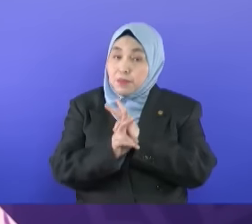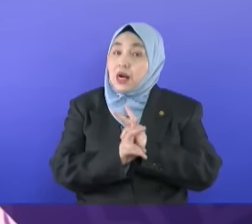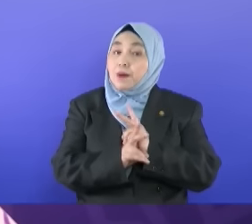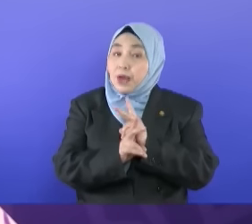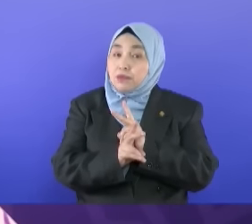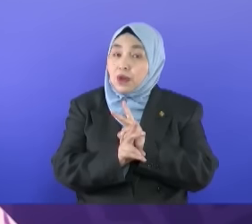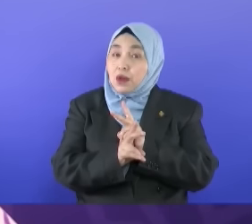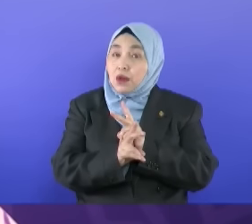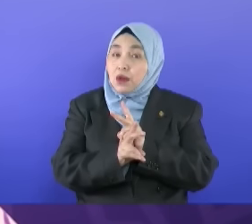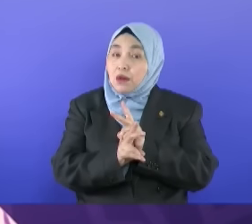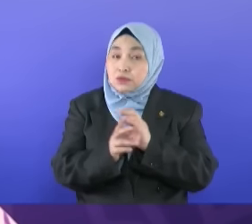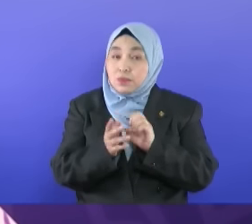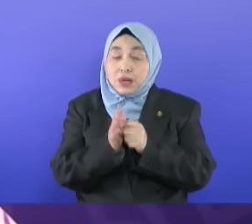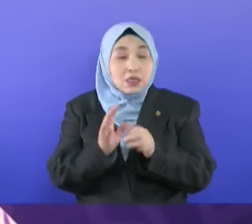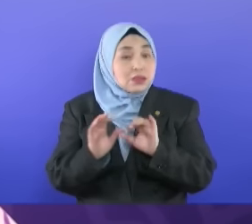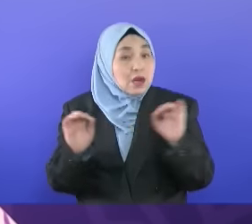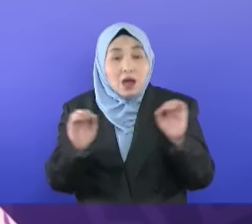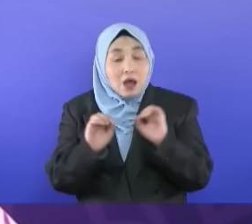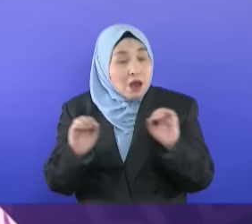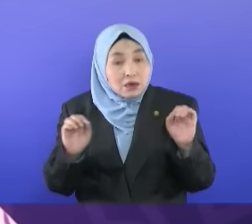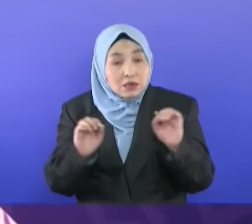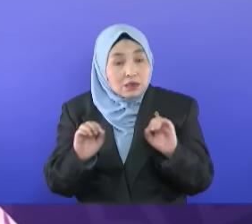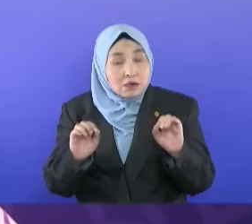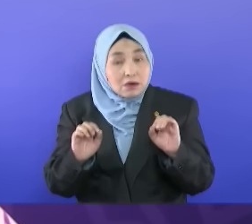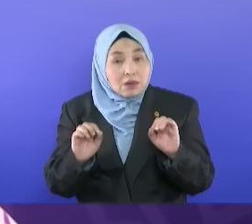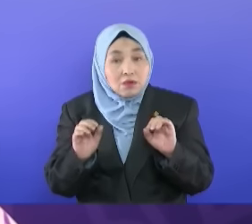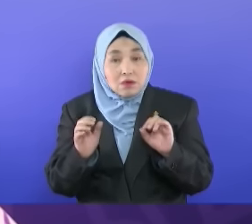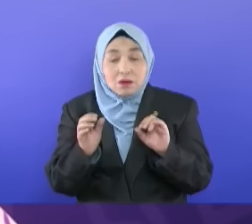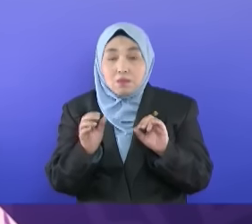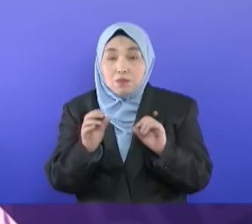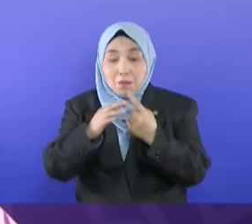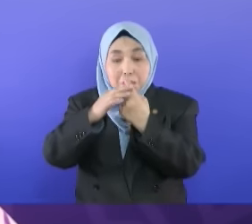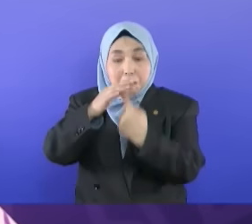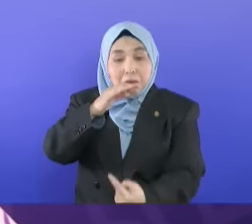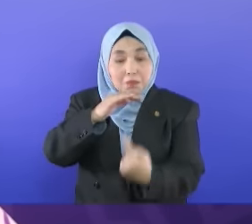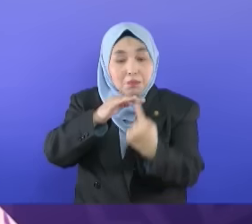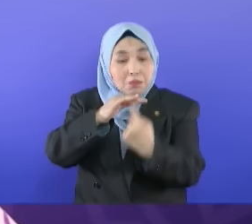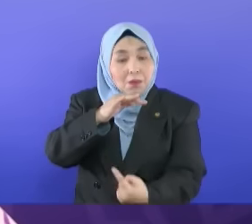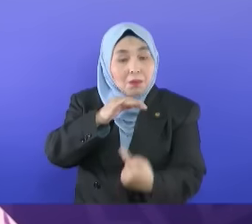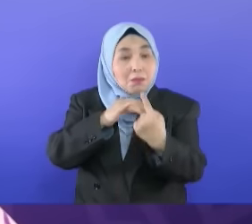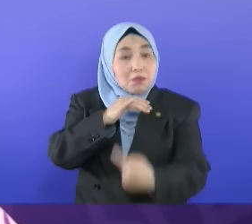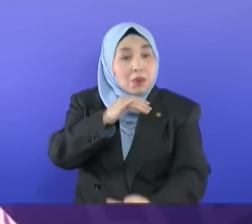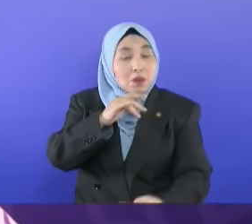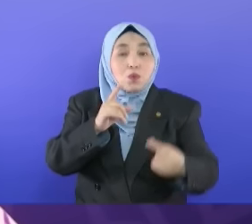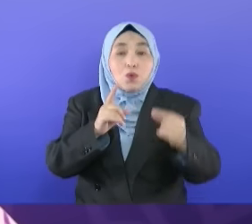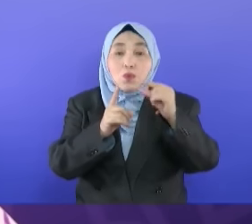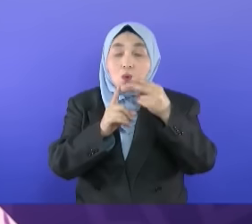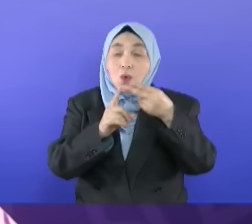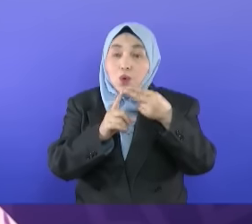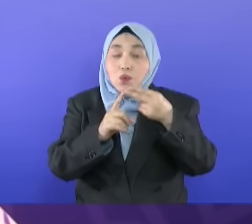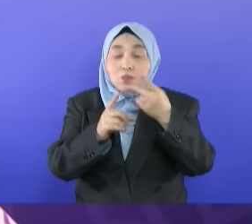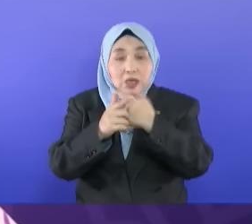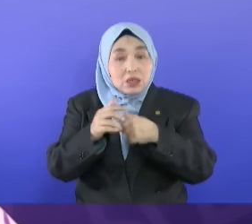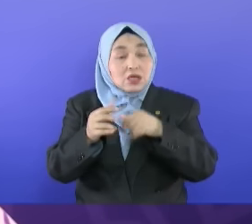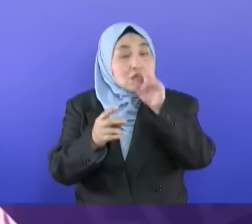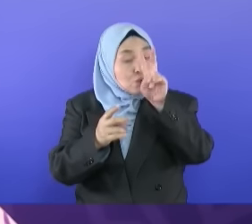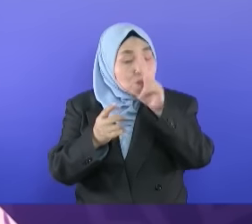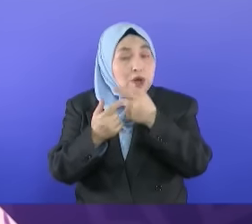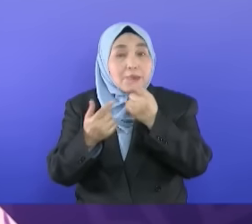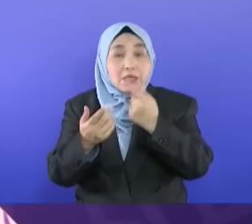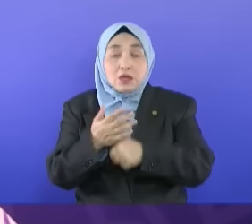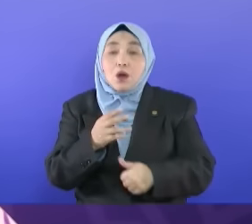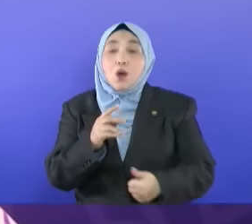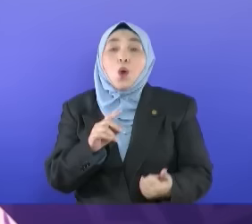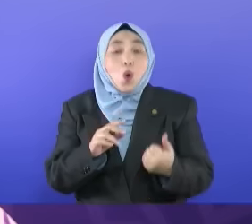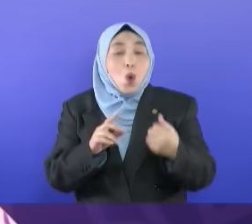supaya tidak ada keguguran huruf salah satu daripada kedua-duanya Nah sudah pastilah huruf